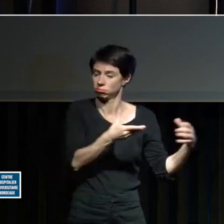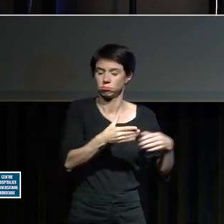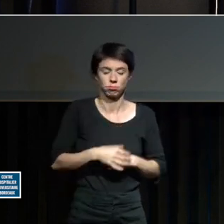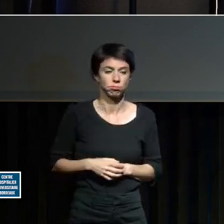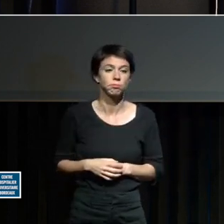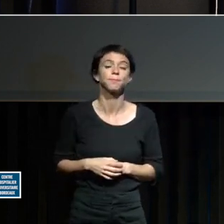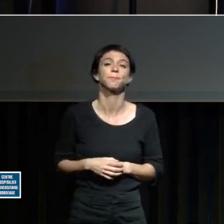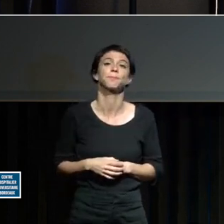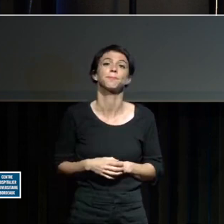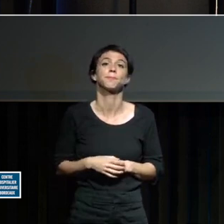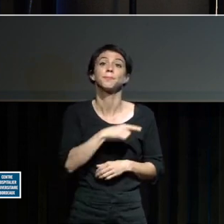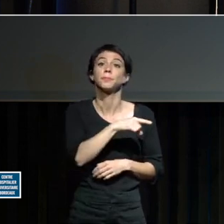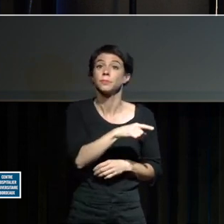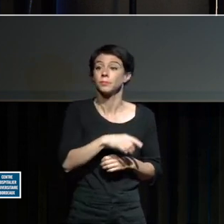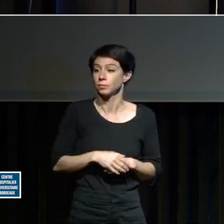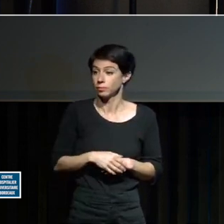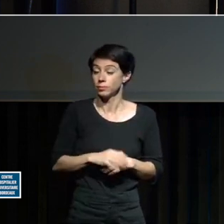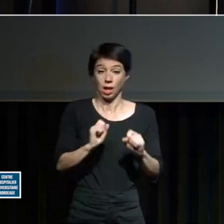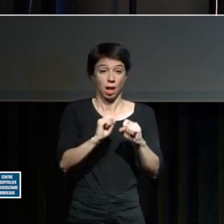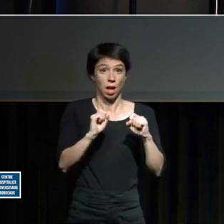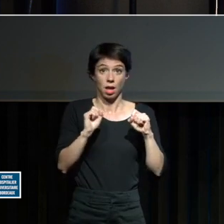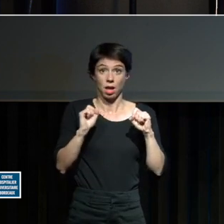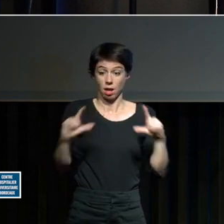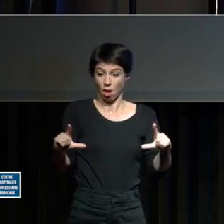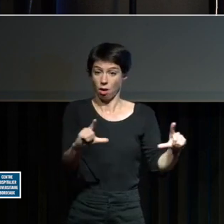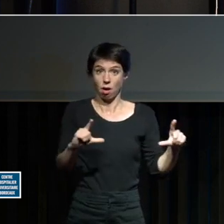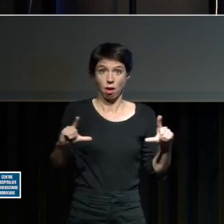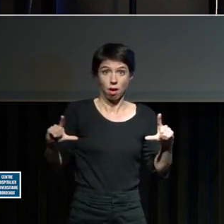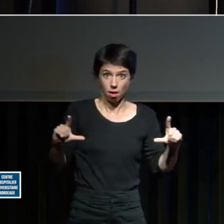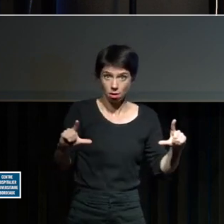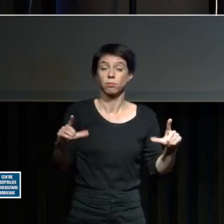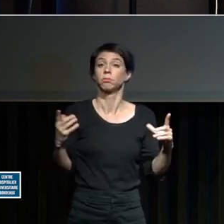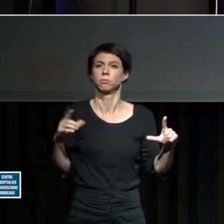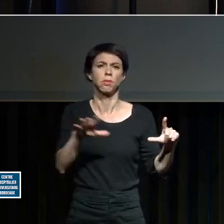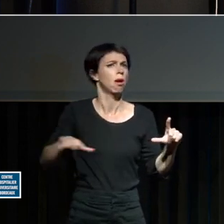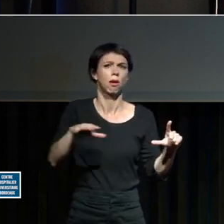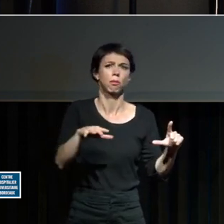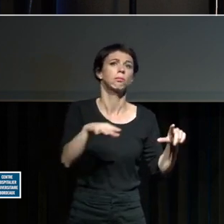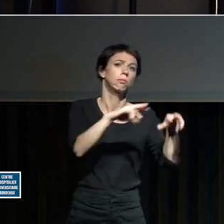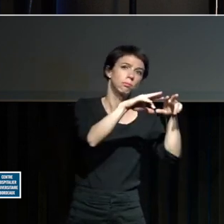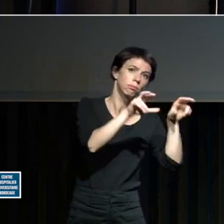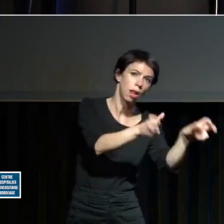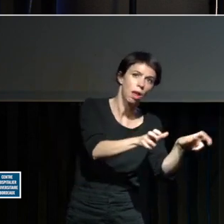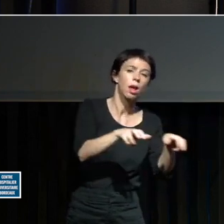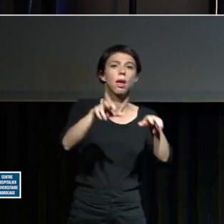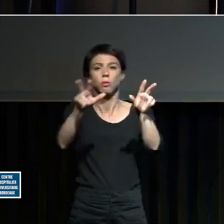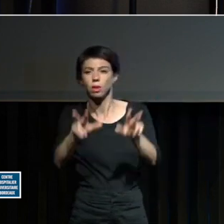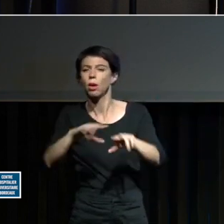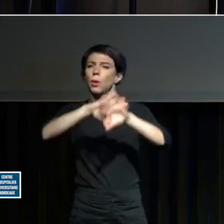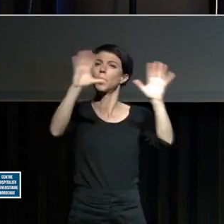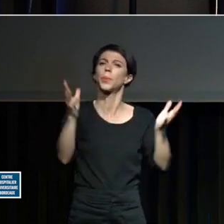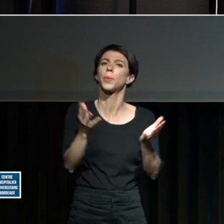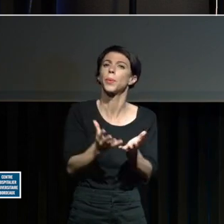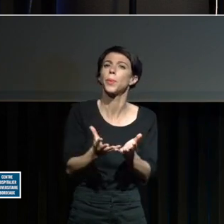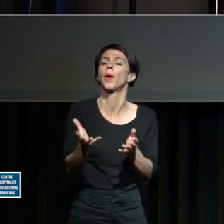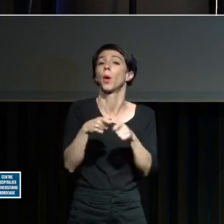La durée moyenne passée devant des écrans, écrans d'ordinateur et écrans de télévision, est estimée